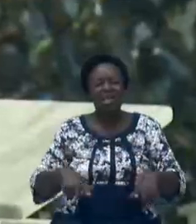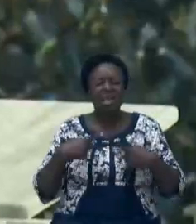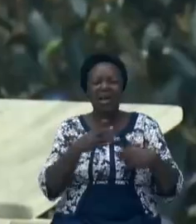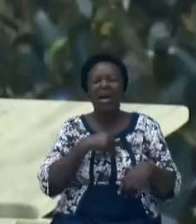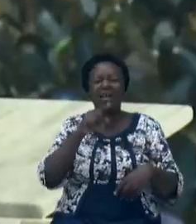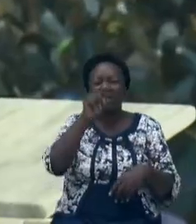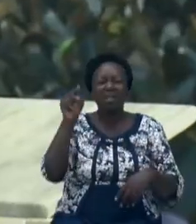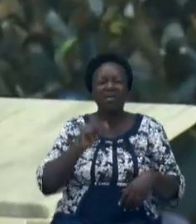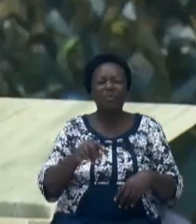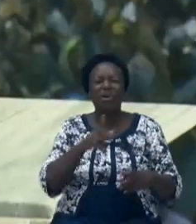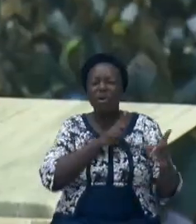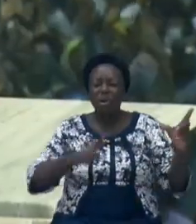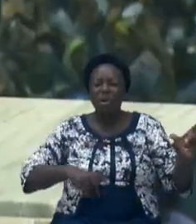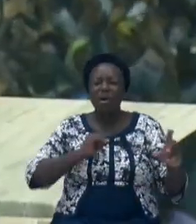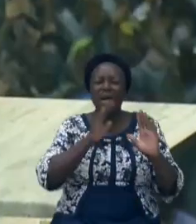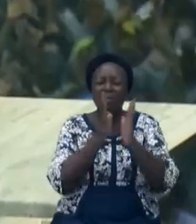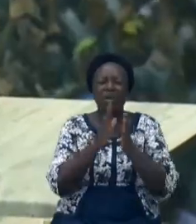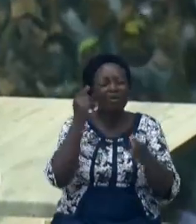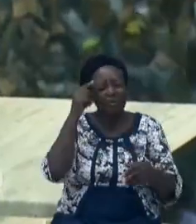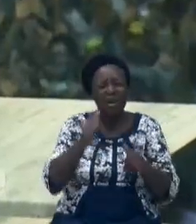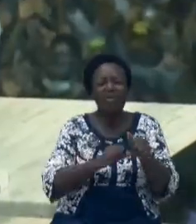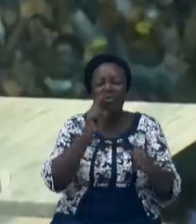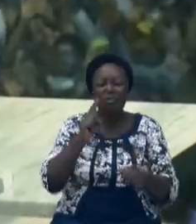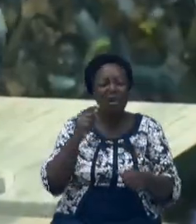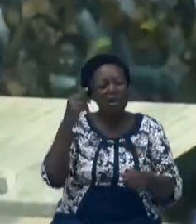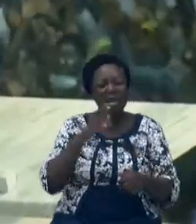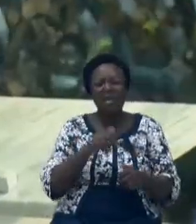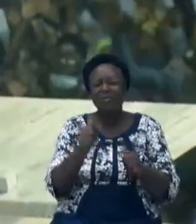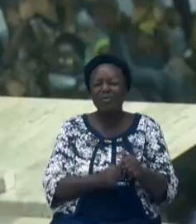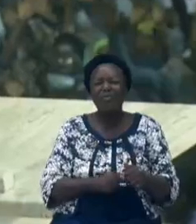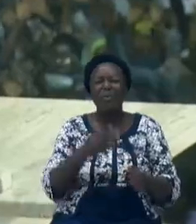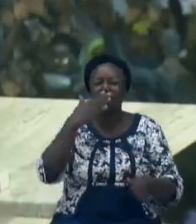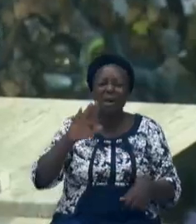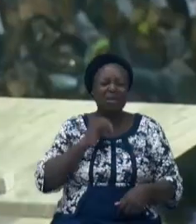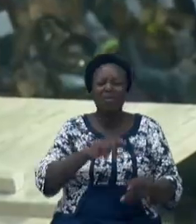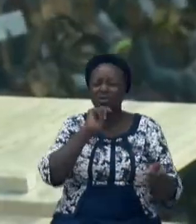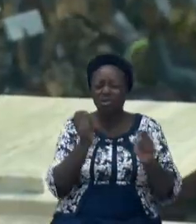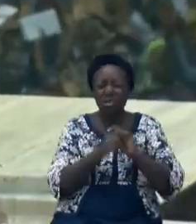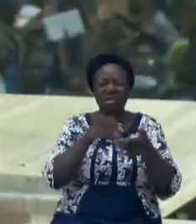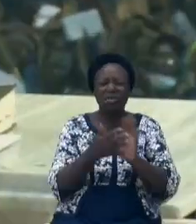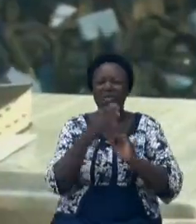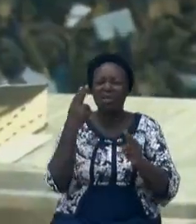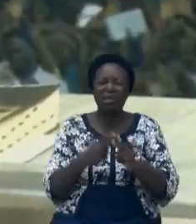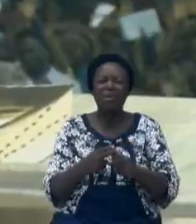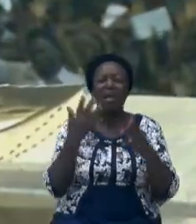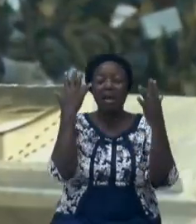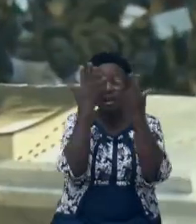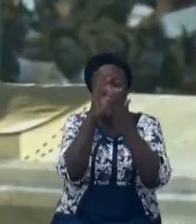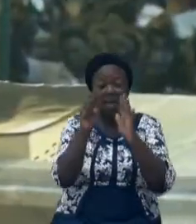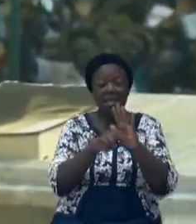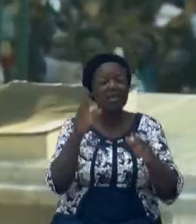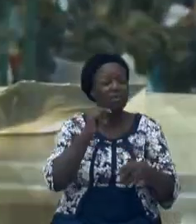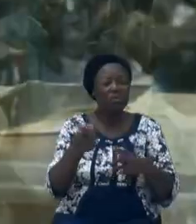touché que le diable afin dans la vie de qui que ce soit cette fois ça y est je prie pour que tout le monde toute